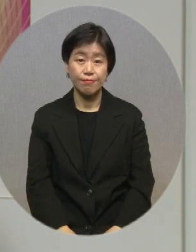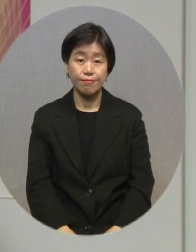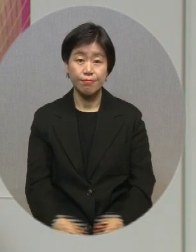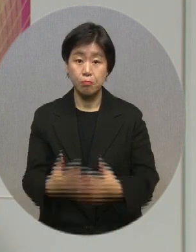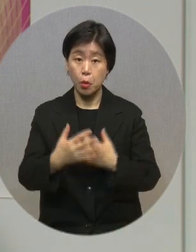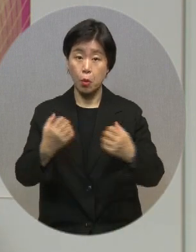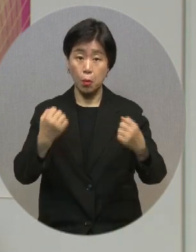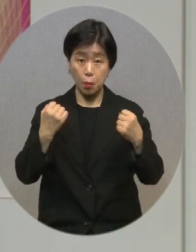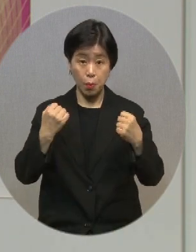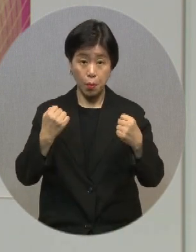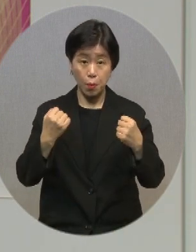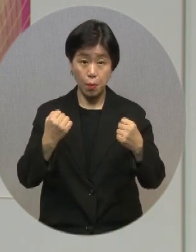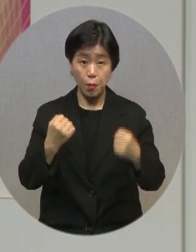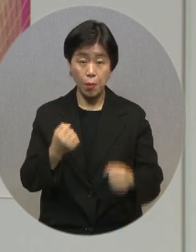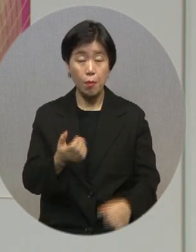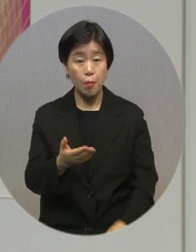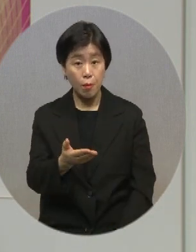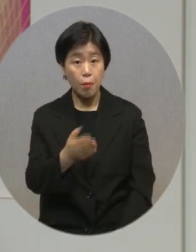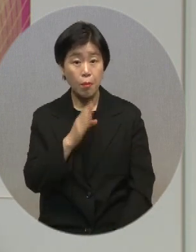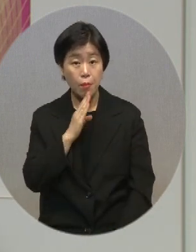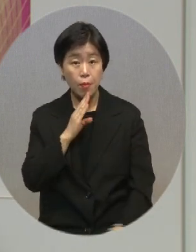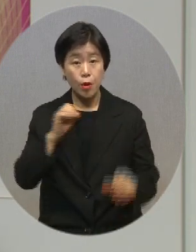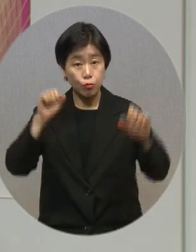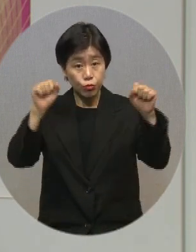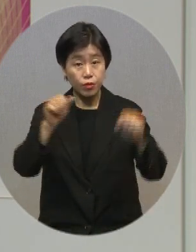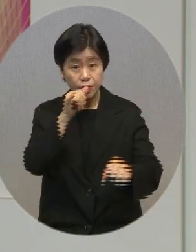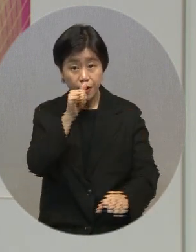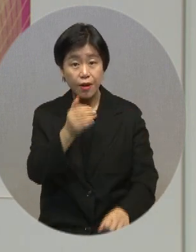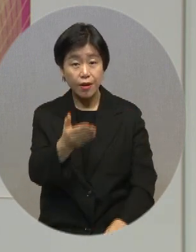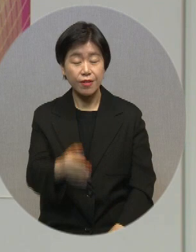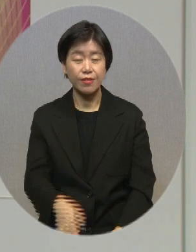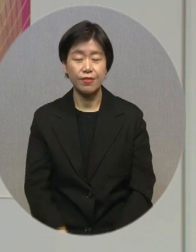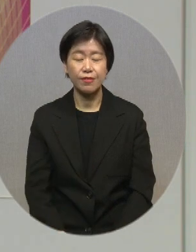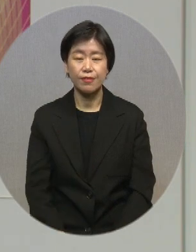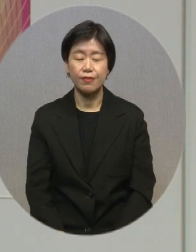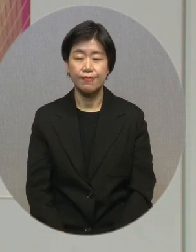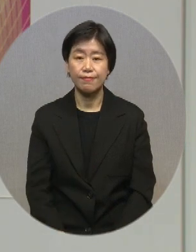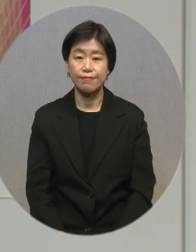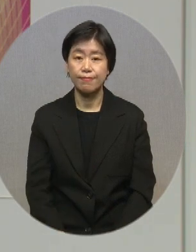좋아야 되는데 혹시 뭐 운동하고 있는 거 있으세요? 체력 관리 차원에서?